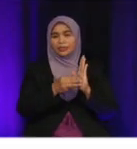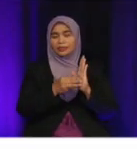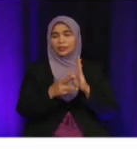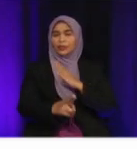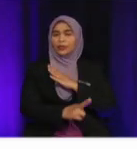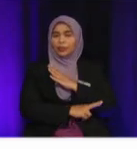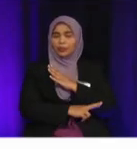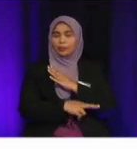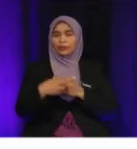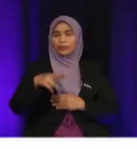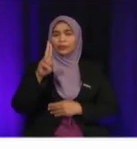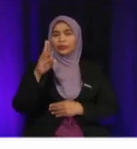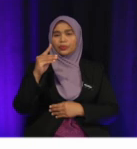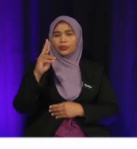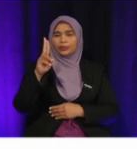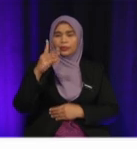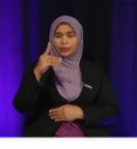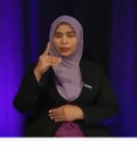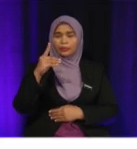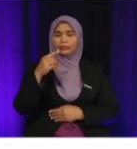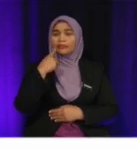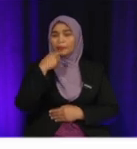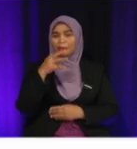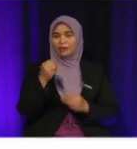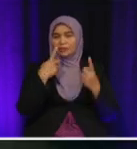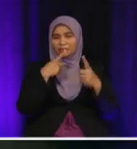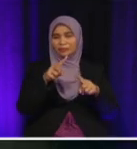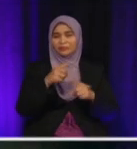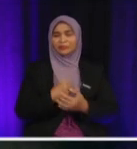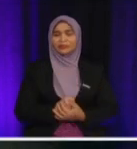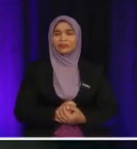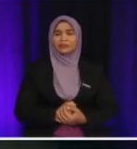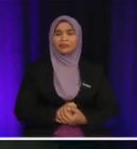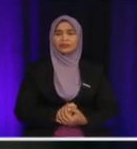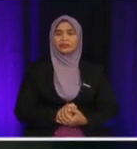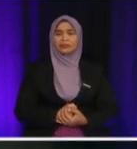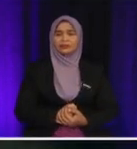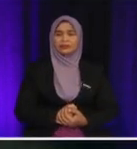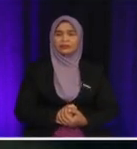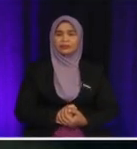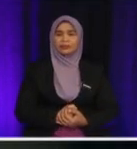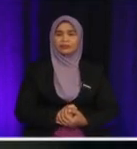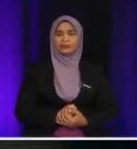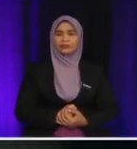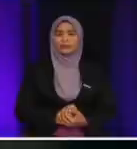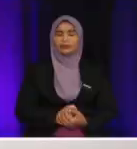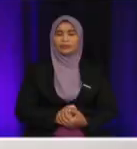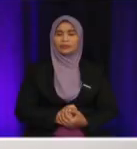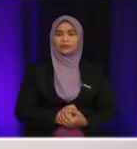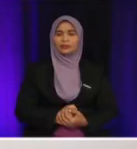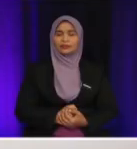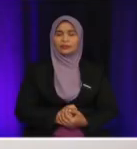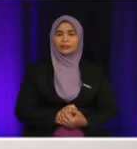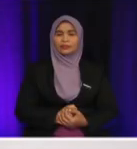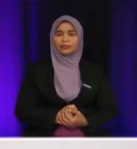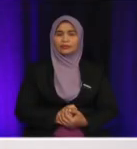hukum hudud? Okey, silakan. Siapa nak jawab? Okay, Fitri. Fitri. Okey, kita bagi peluang kepada Fitri.